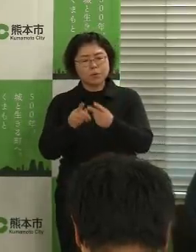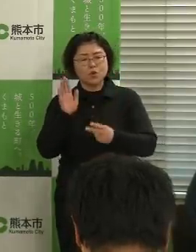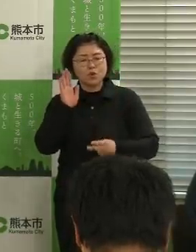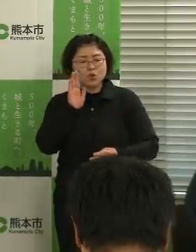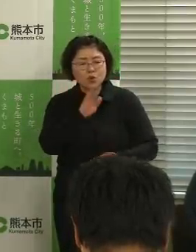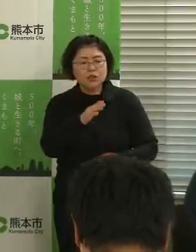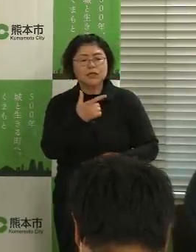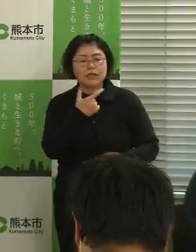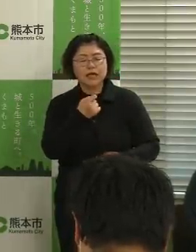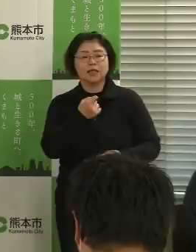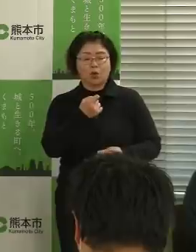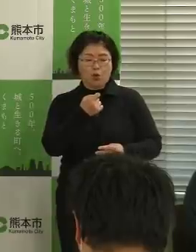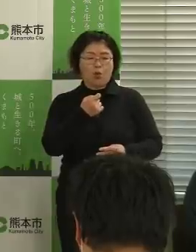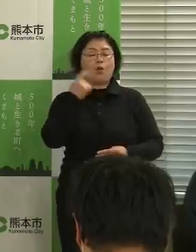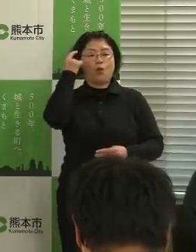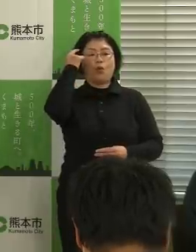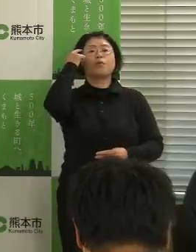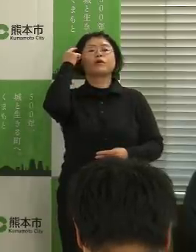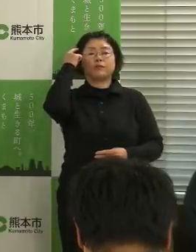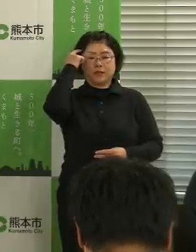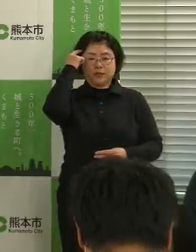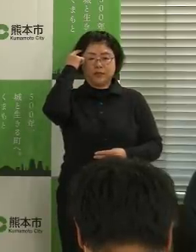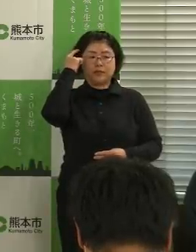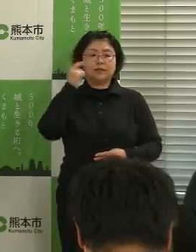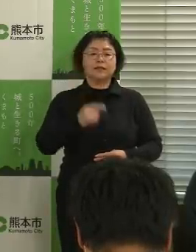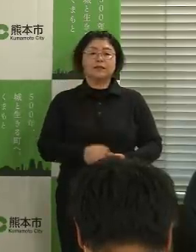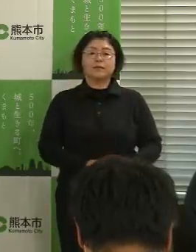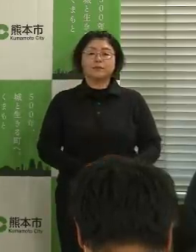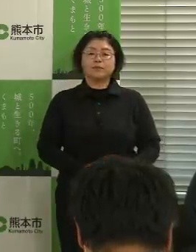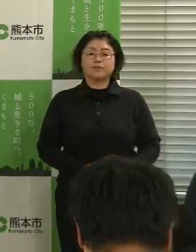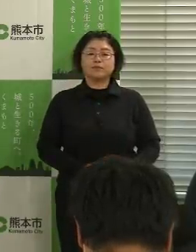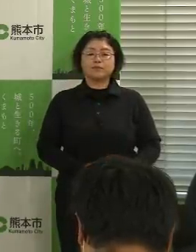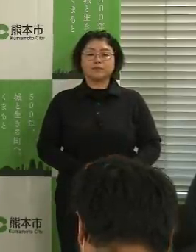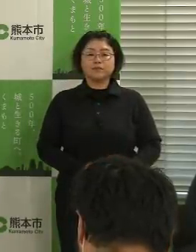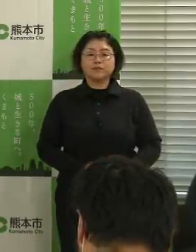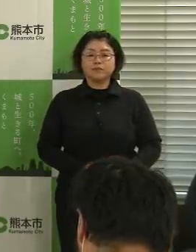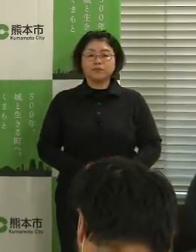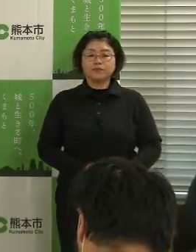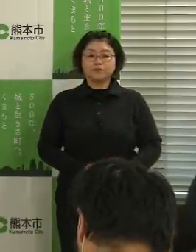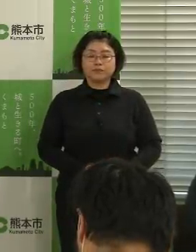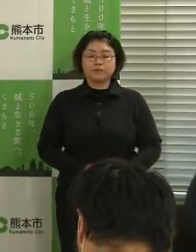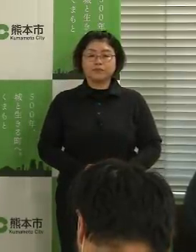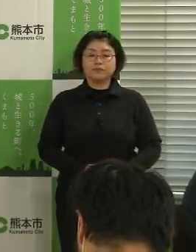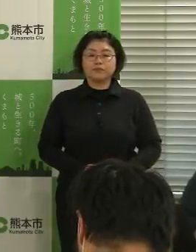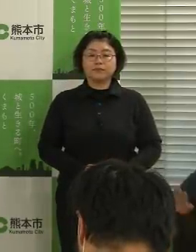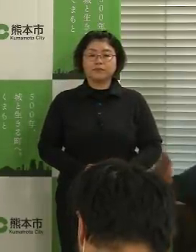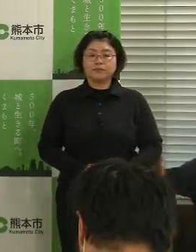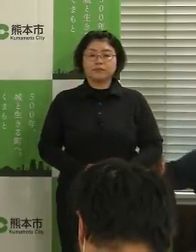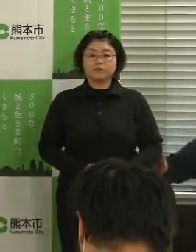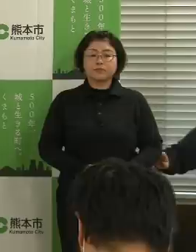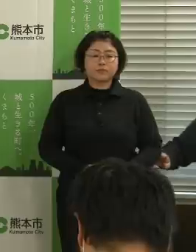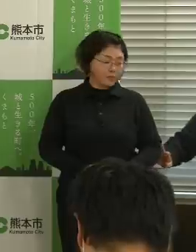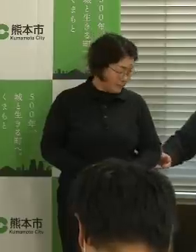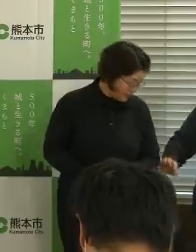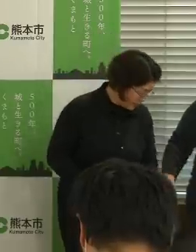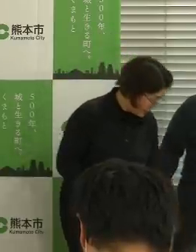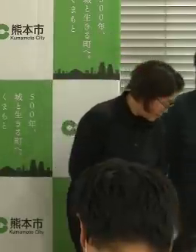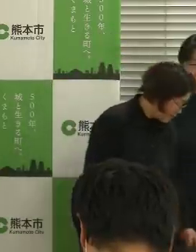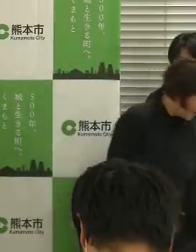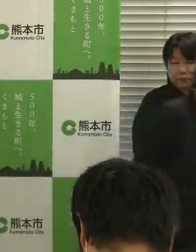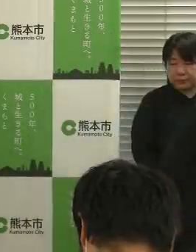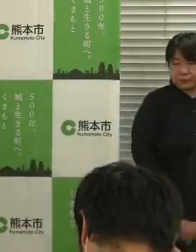ということで、まあ、そういう思いでおるということです。はい、じゃあ、ごめんなさい、じゃあ先に。 じ